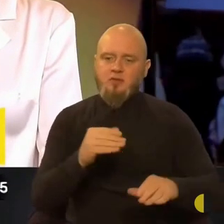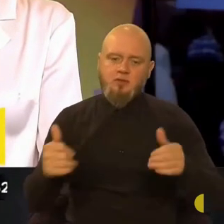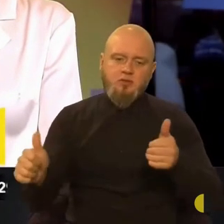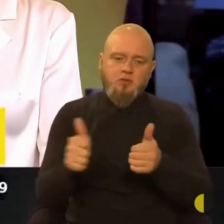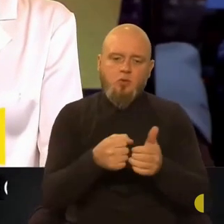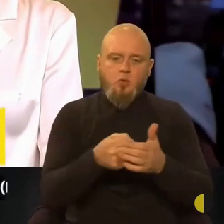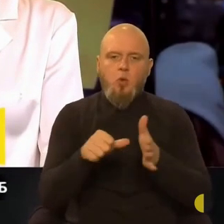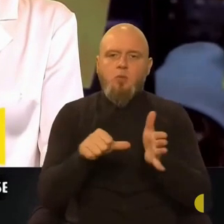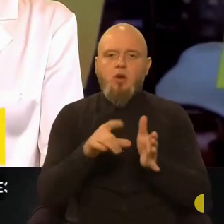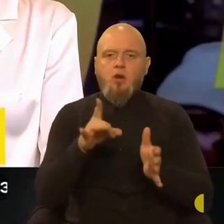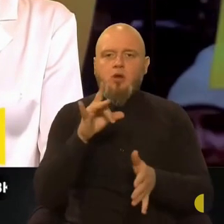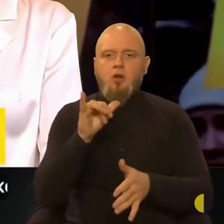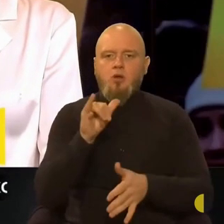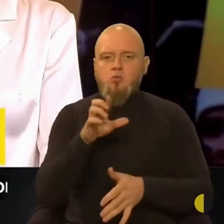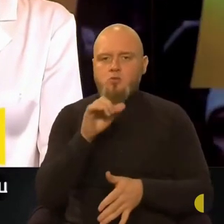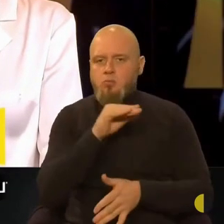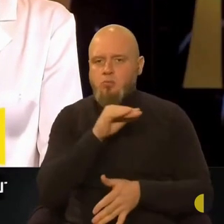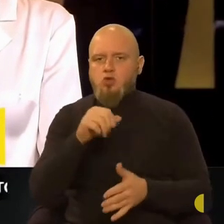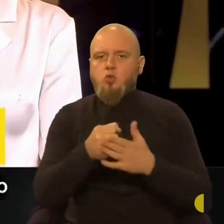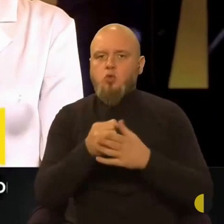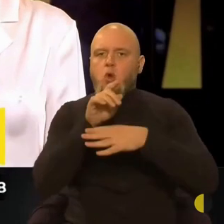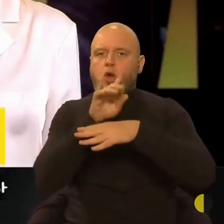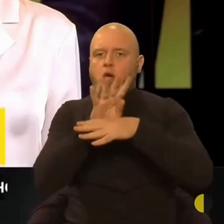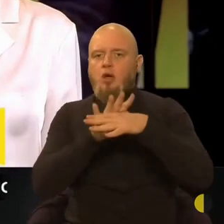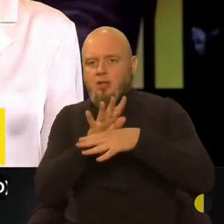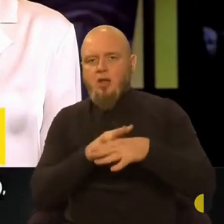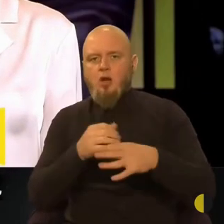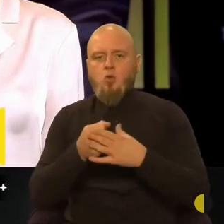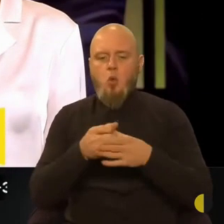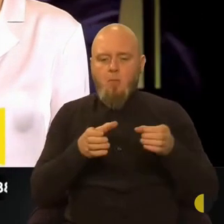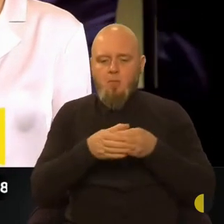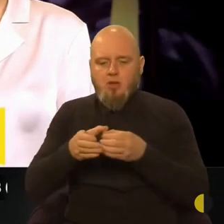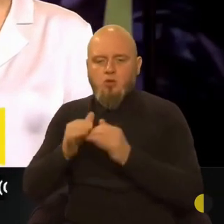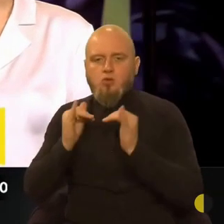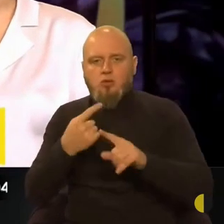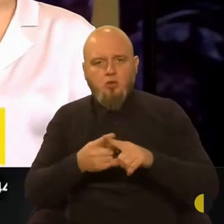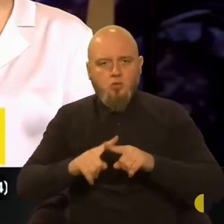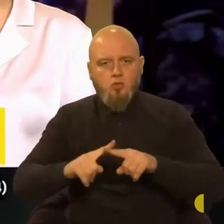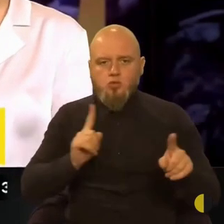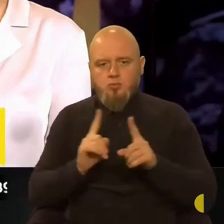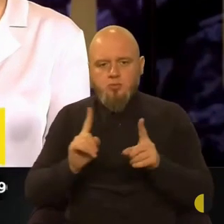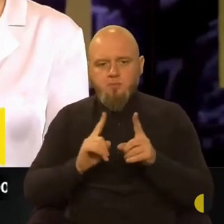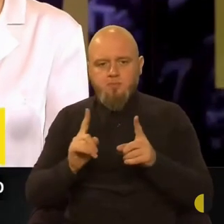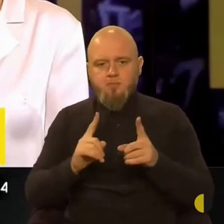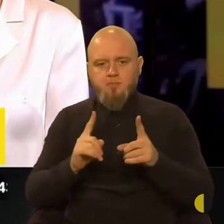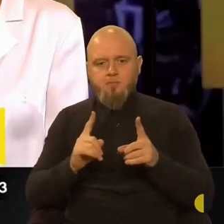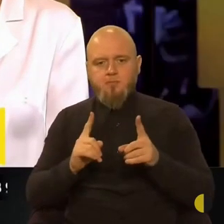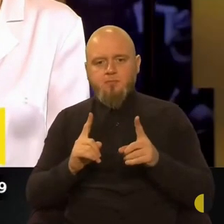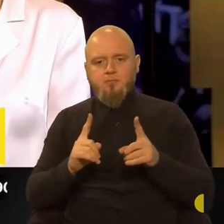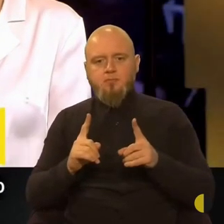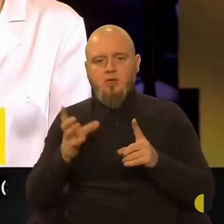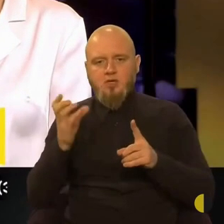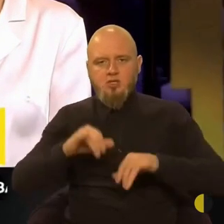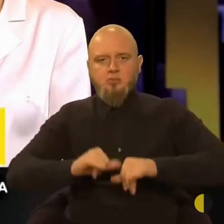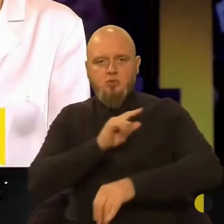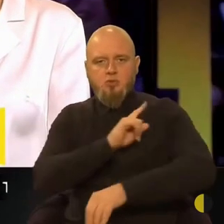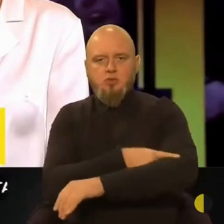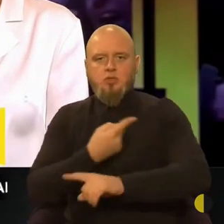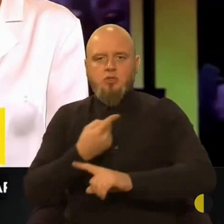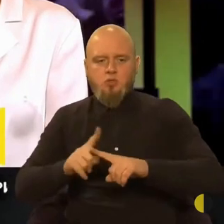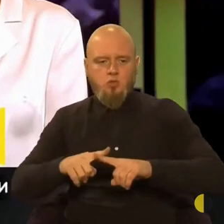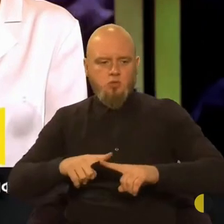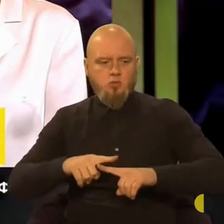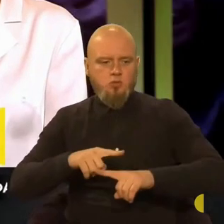«Рубіж», до артилерії, зокрема, до батальйонів, для того, щоб... ще з більшою силою, з тою